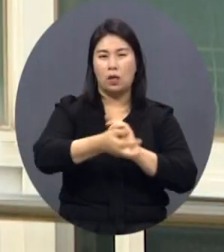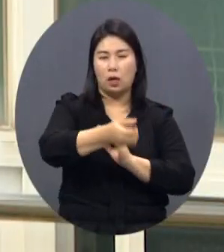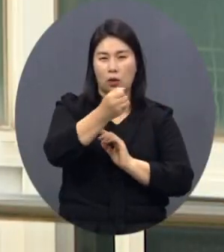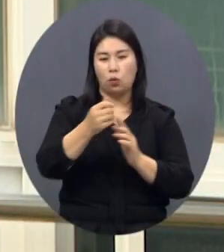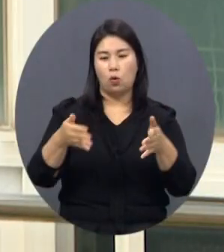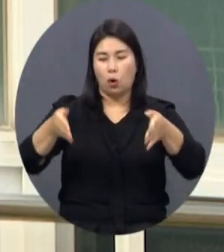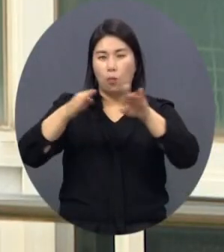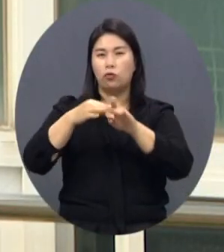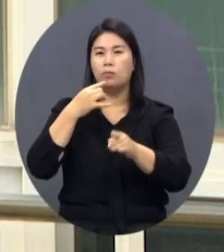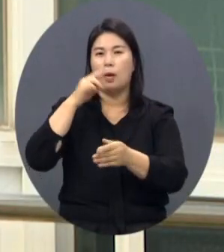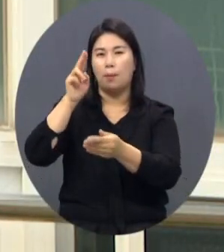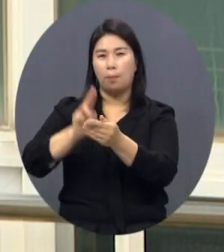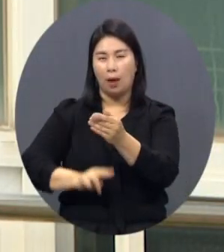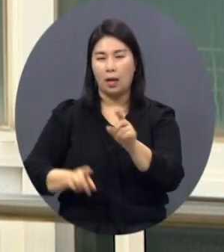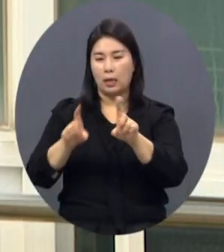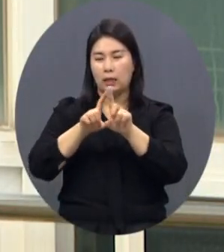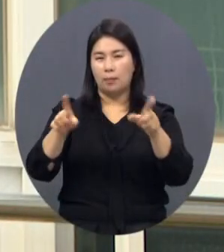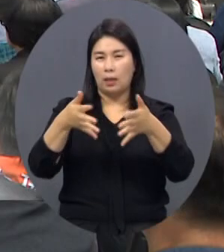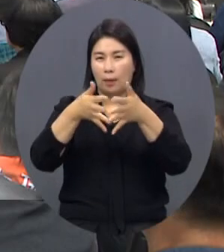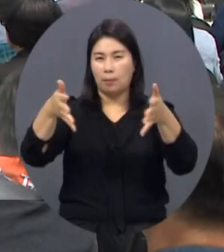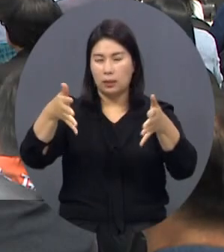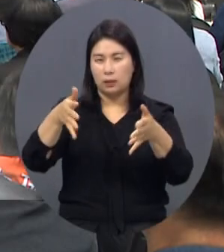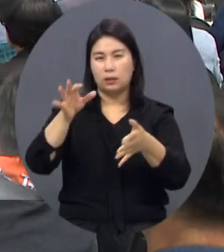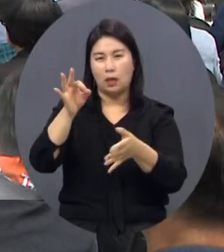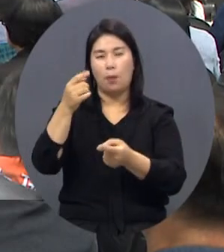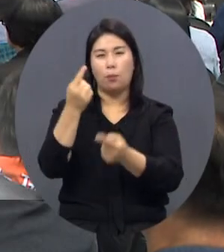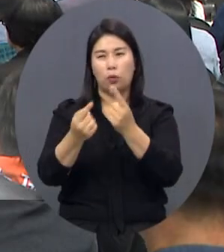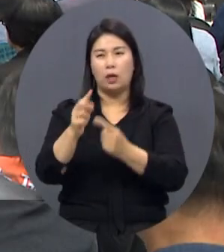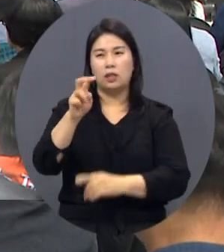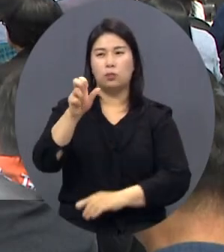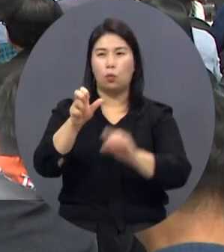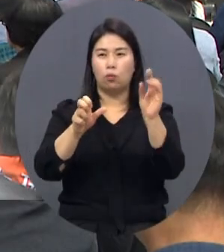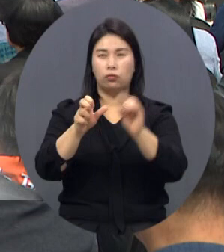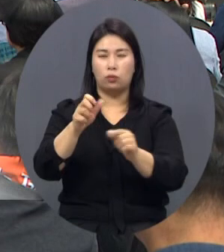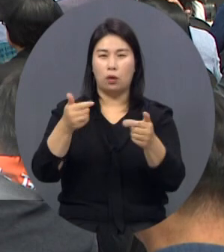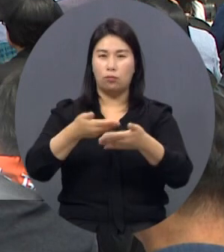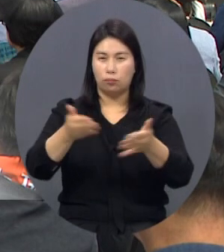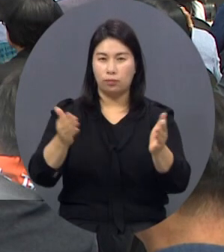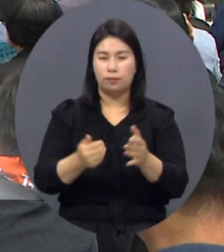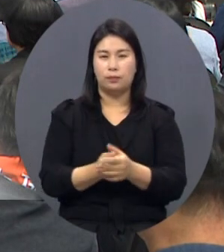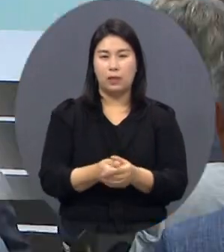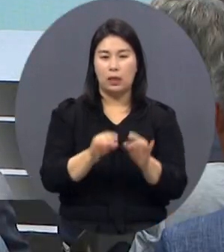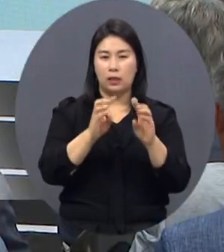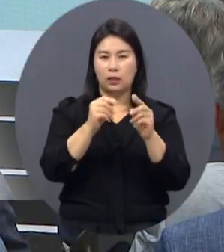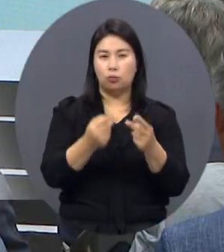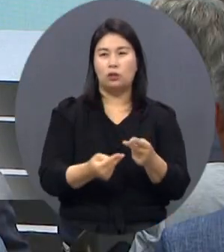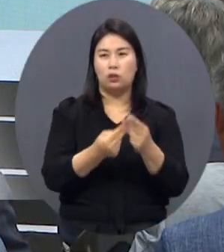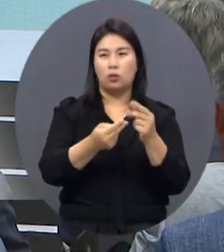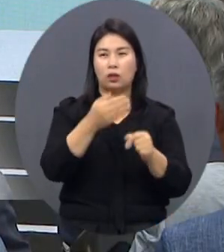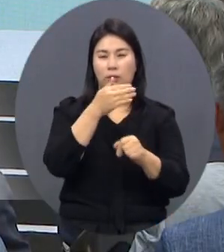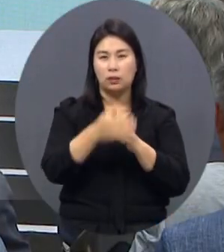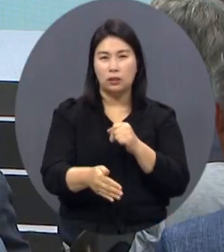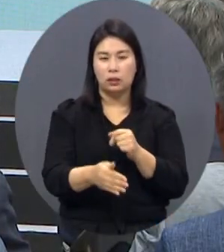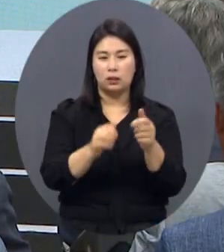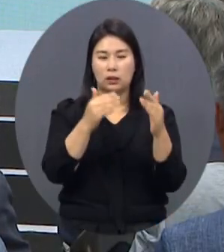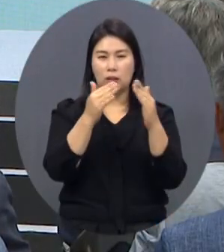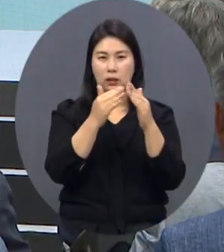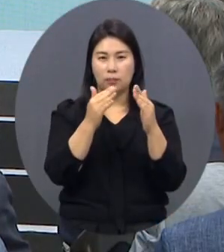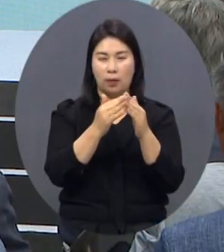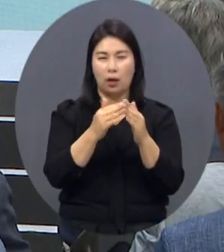건물만 분양해 일반 아파트 시세의 65% 분양되며 지분 정립은 주택 지분의